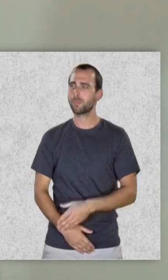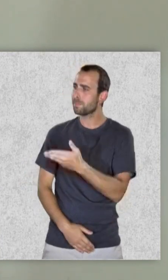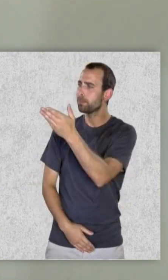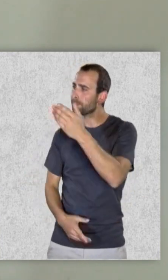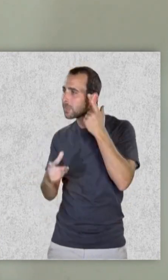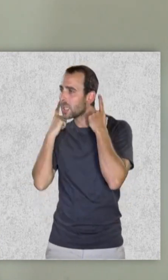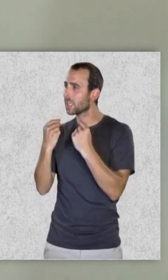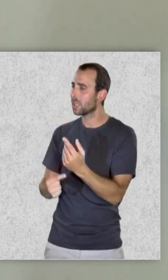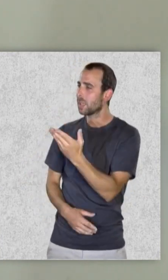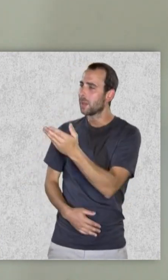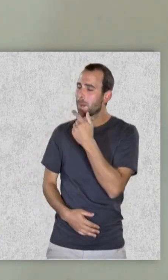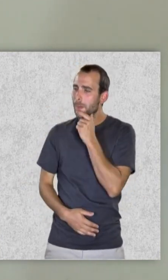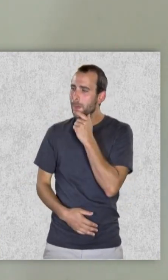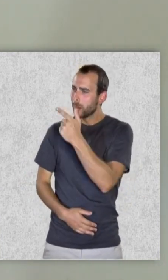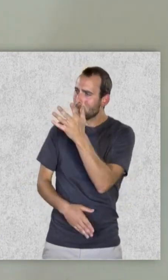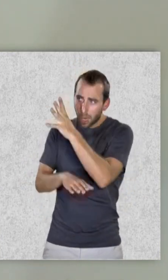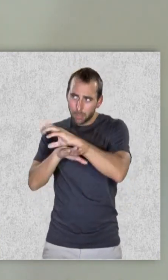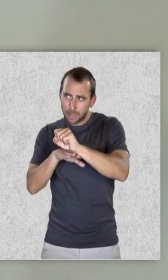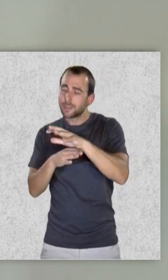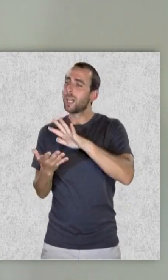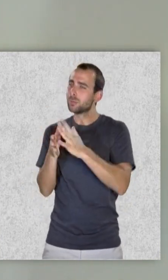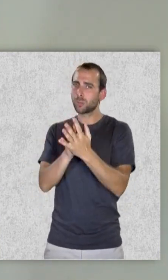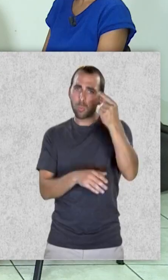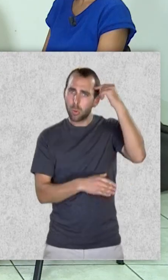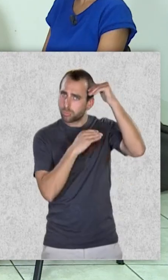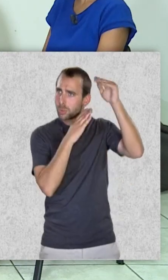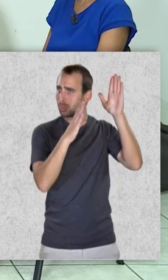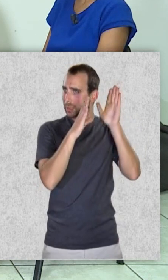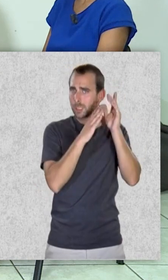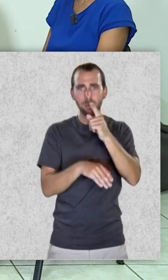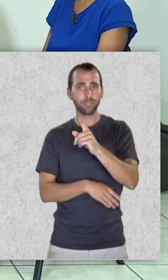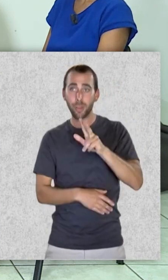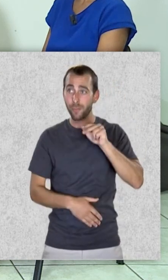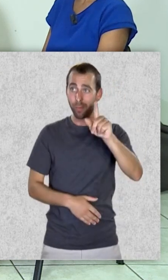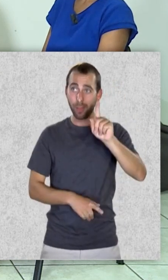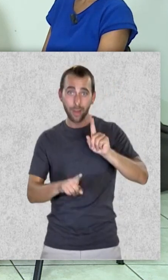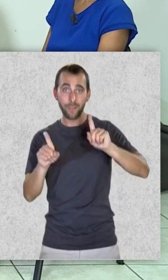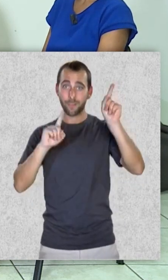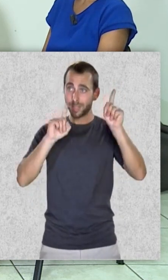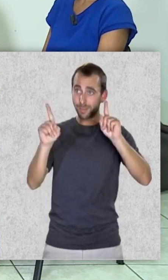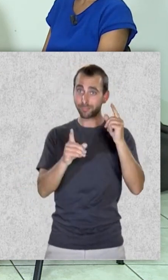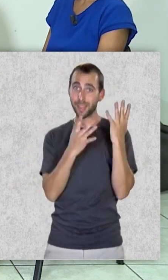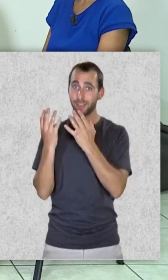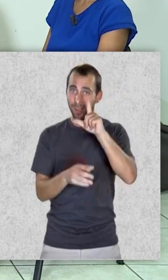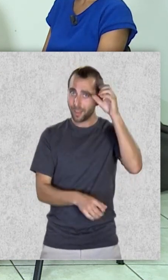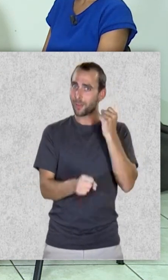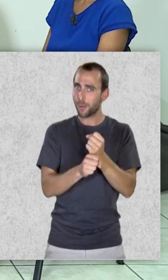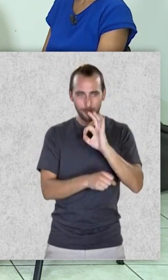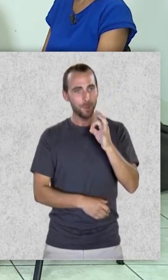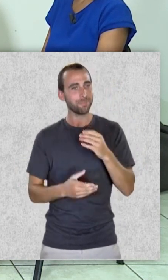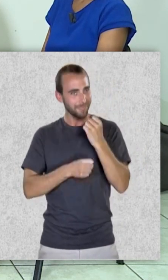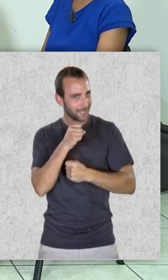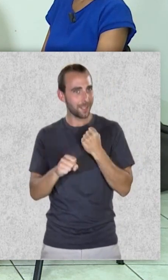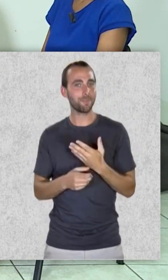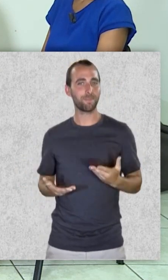alors l'APS, l'Association pour la surdité, fête ses 20 ans cette année. Vous aidez essentiellement les enfants